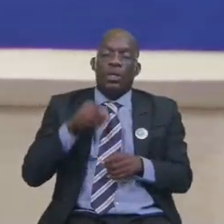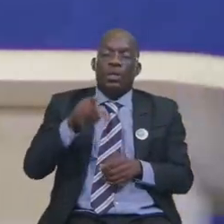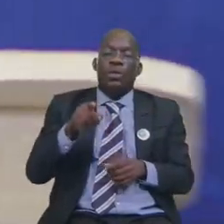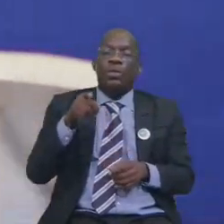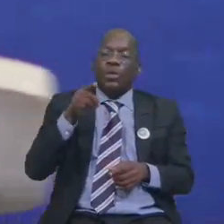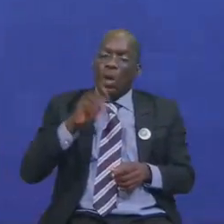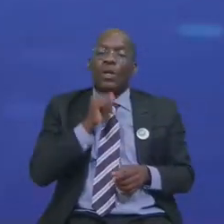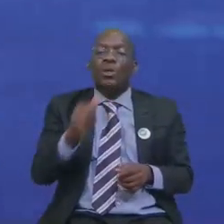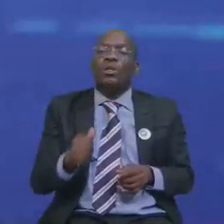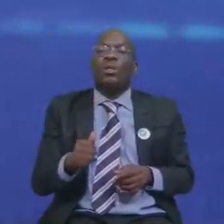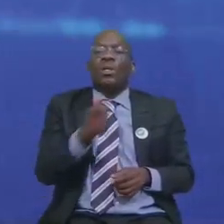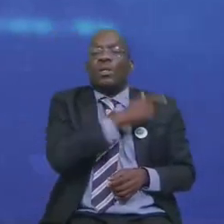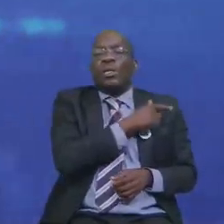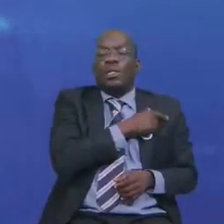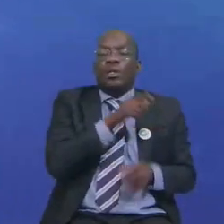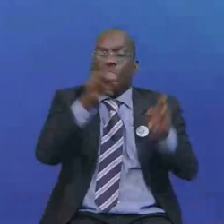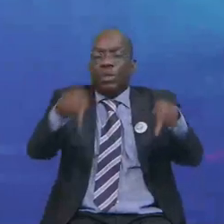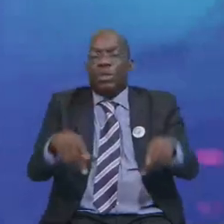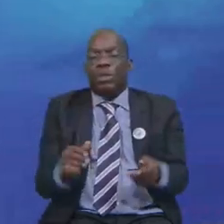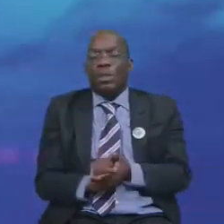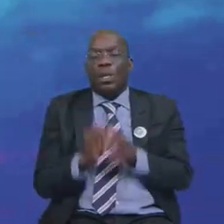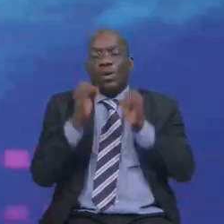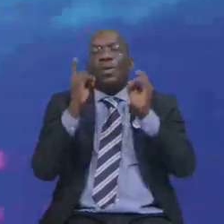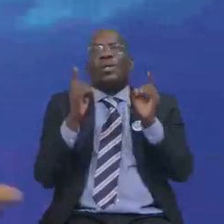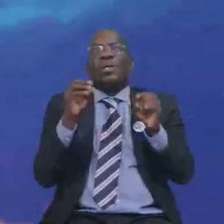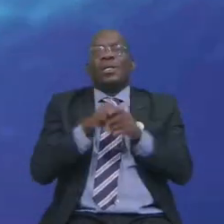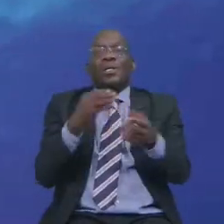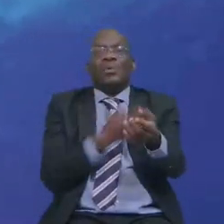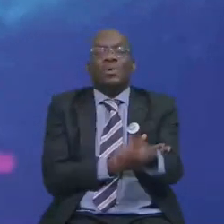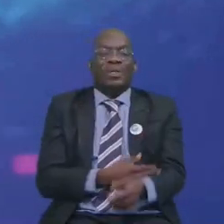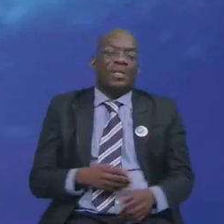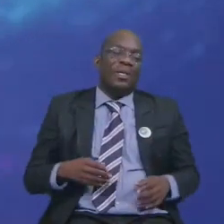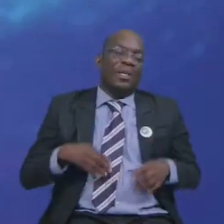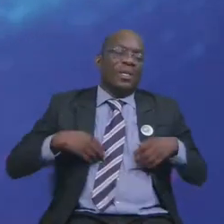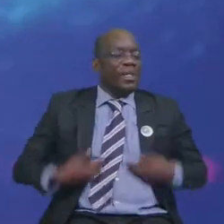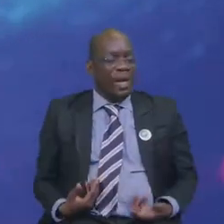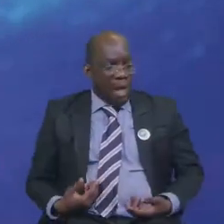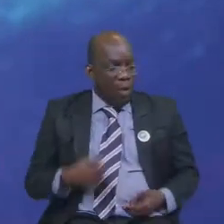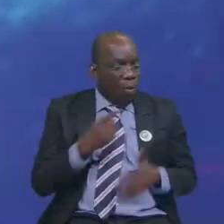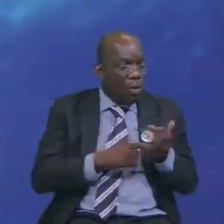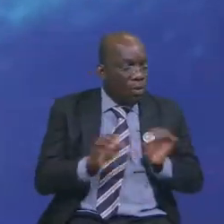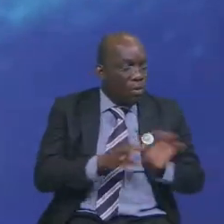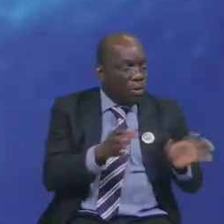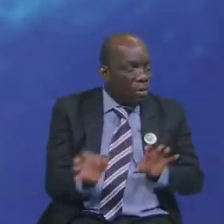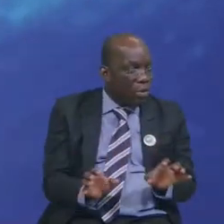Trainar qui te lève le matin je suis fatigué qu'est-ce que tu as fait encore ce matin déjà tu es fatigué cette fatigue je te commande